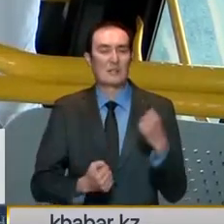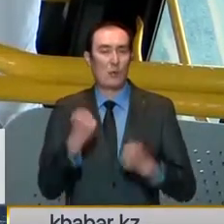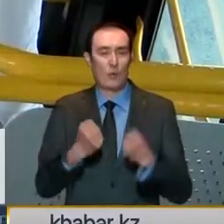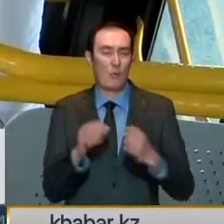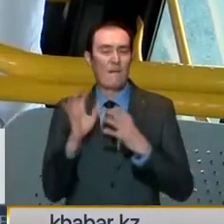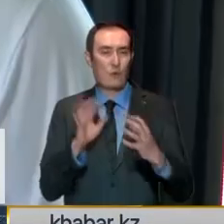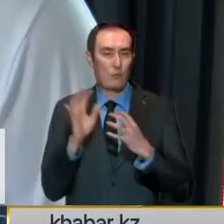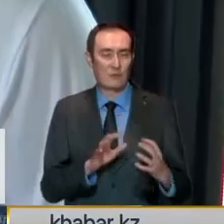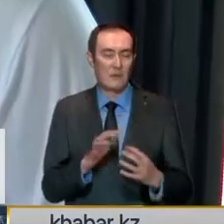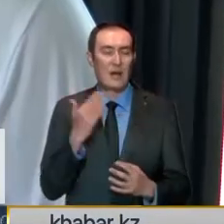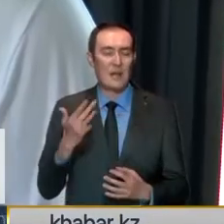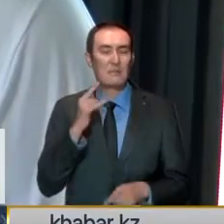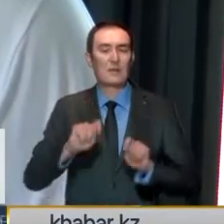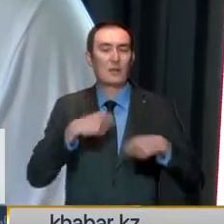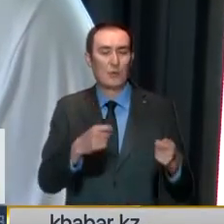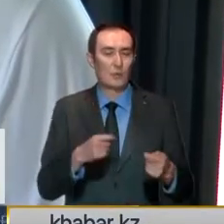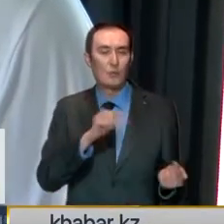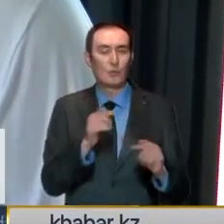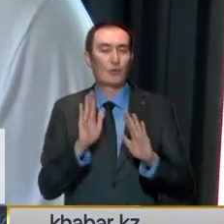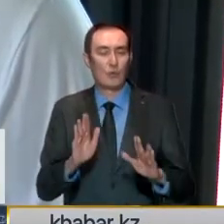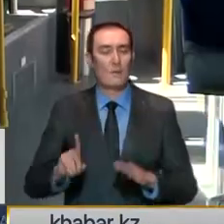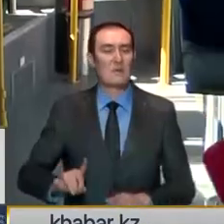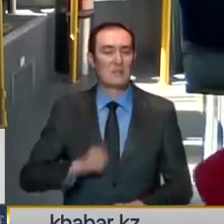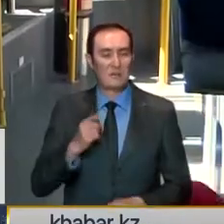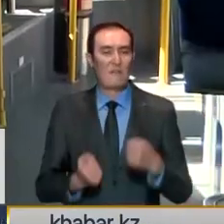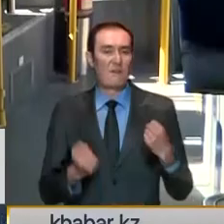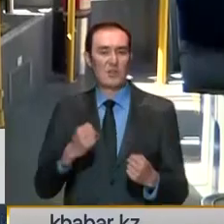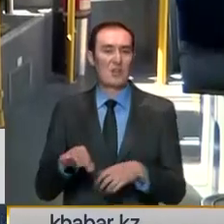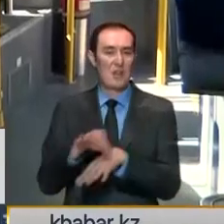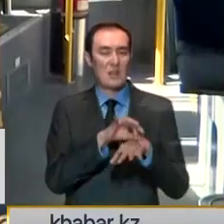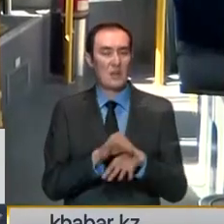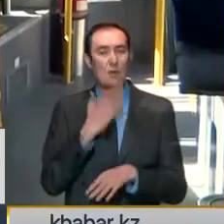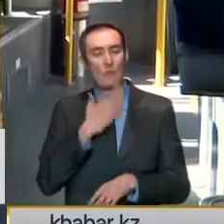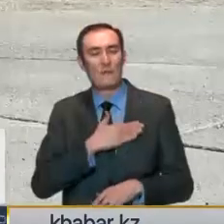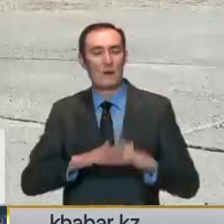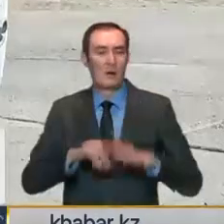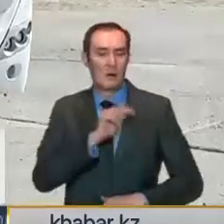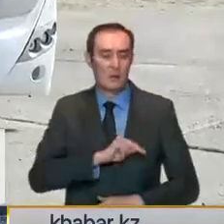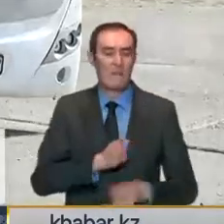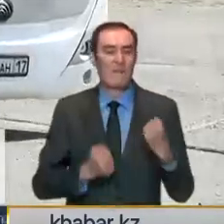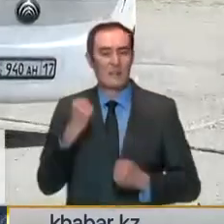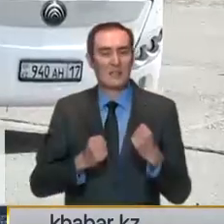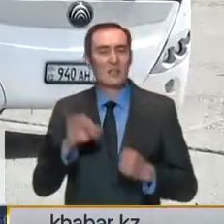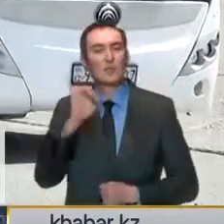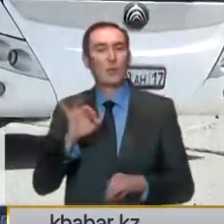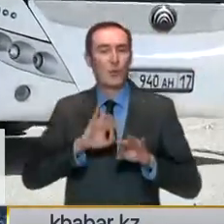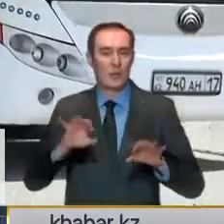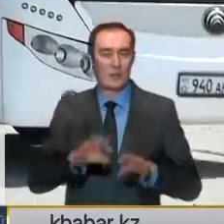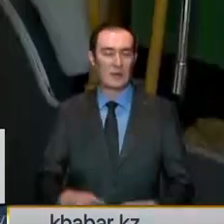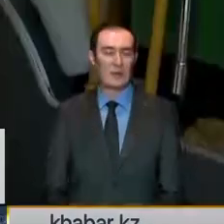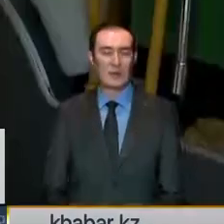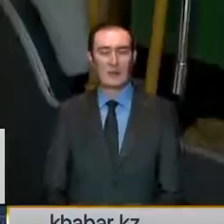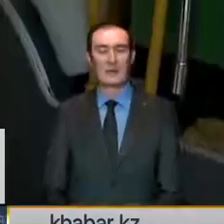городских автобусов. Они передают друг другу не только мастерство вождения, любовь к профессии, но и водительские истории.